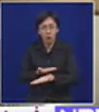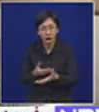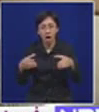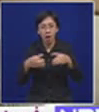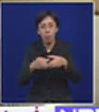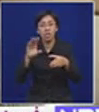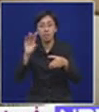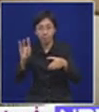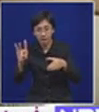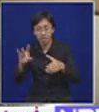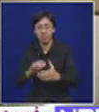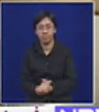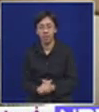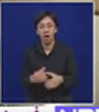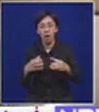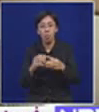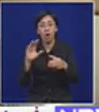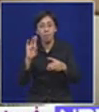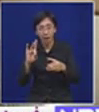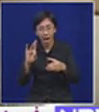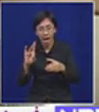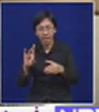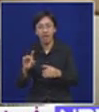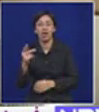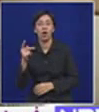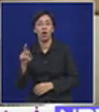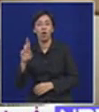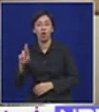วด8ว่าด้วยเรื่องคณะรัฐมนตรี